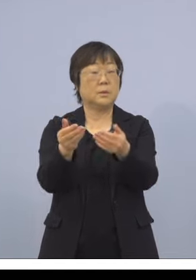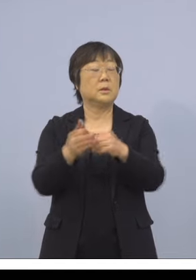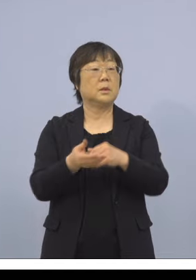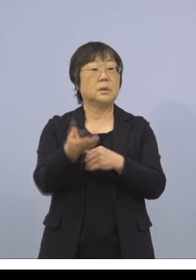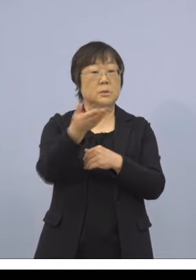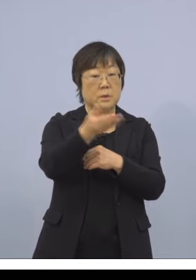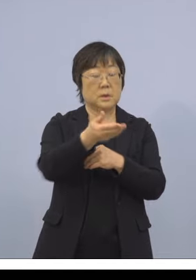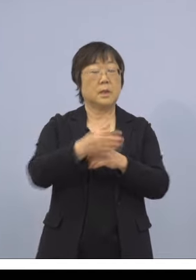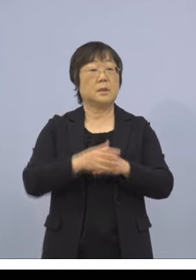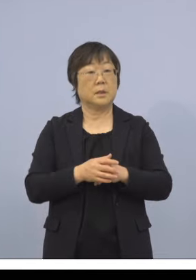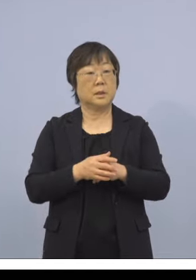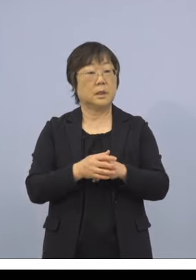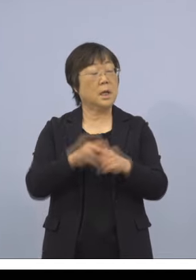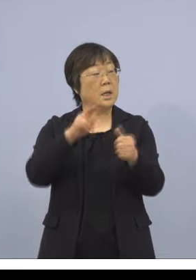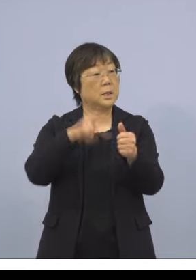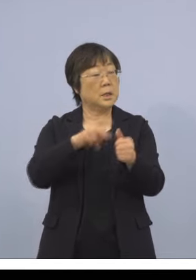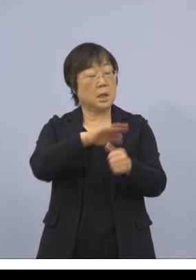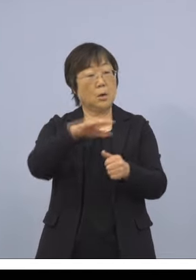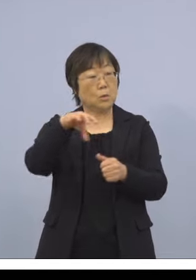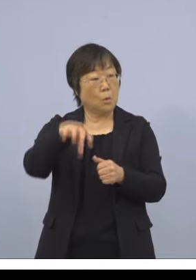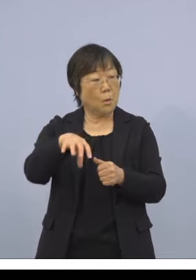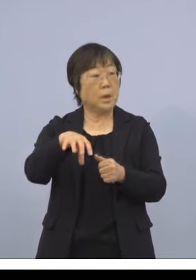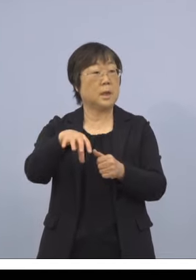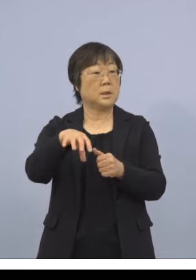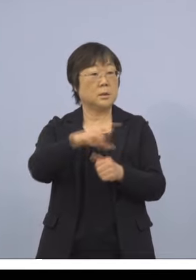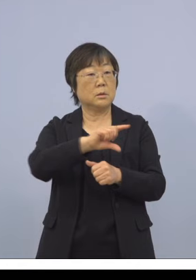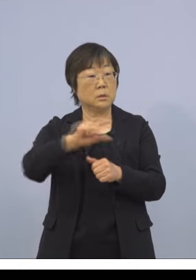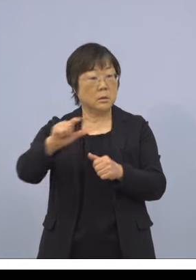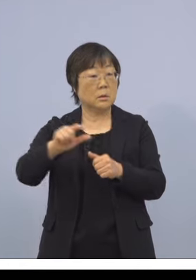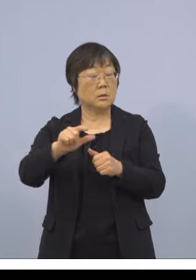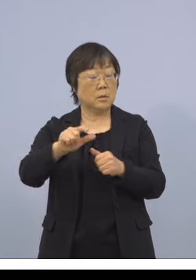してまた認定こども園等